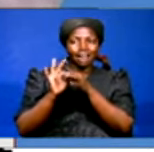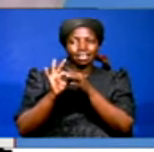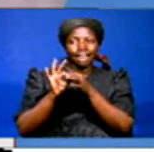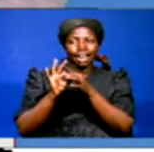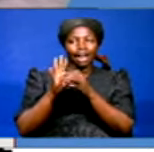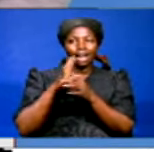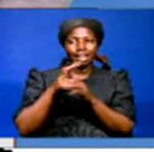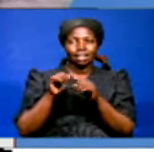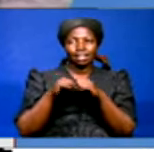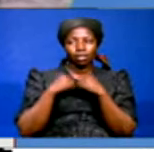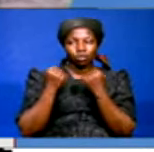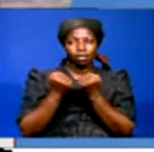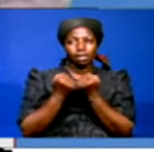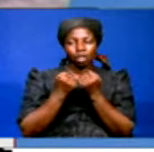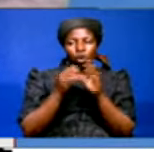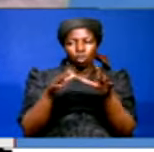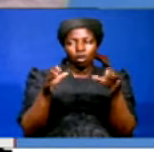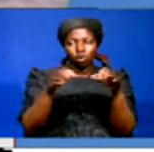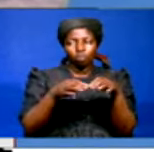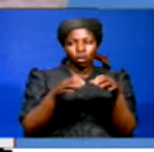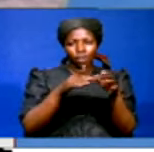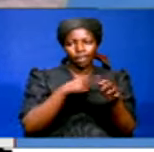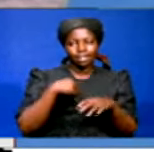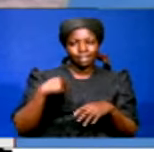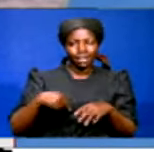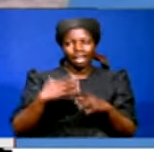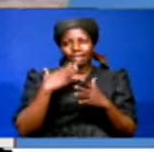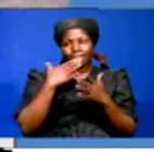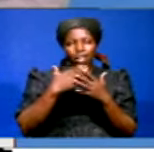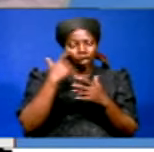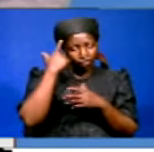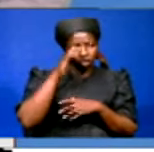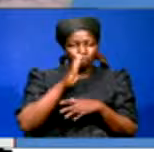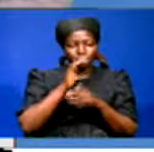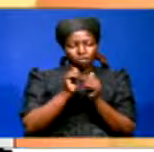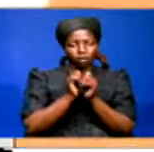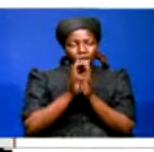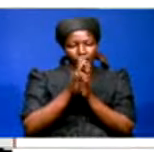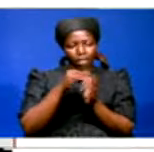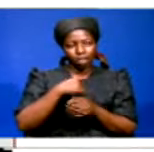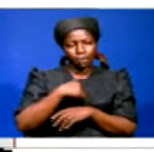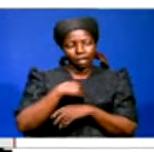China. Asante kwa kuwa nami. Mimi ni Zakia Pong. Kwa heri.